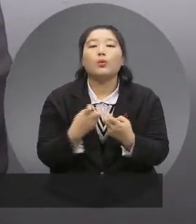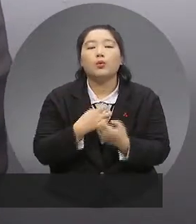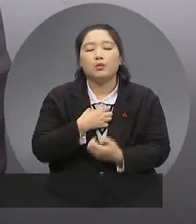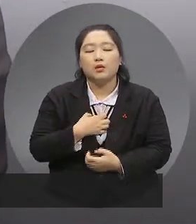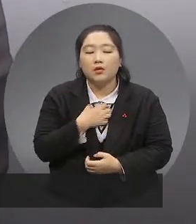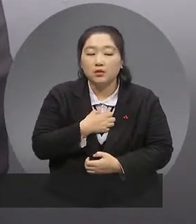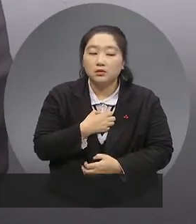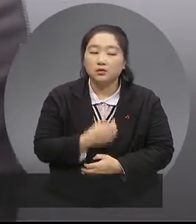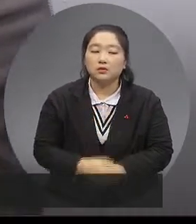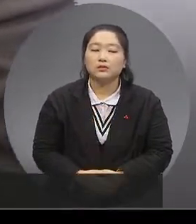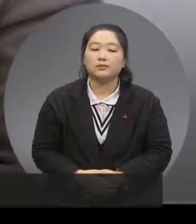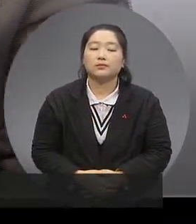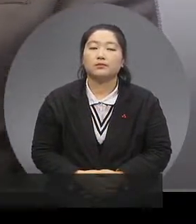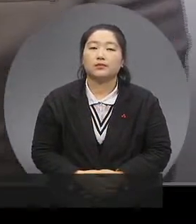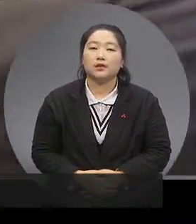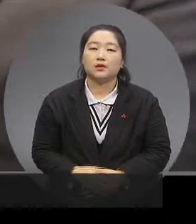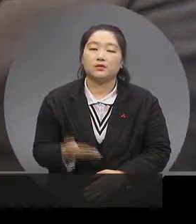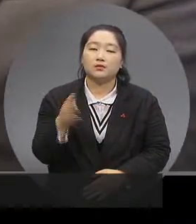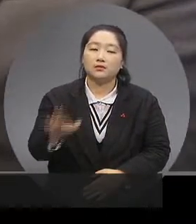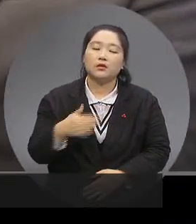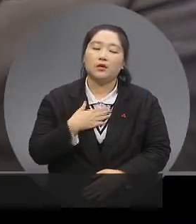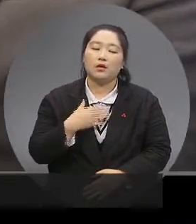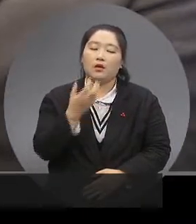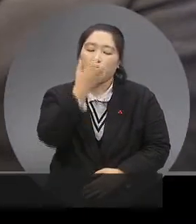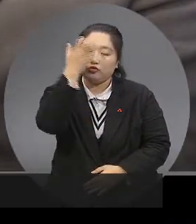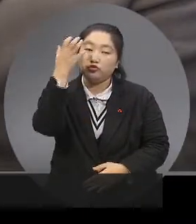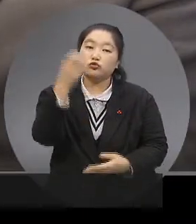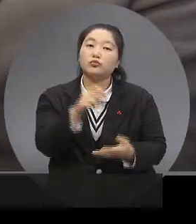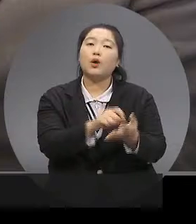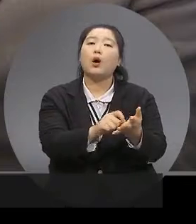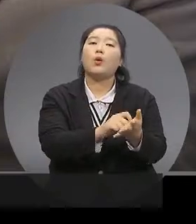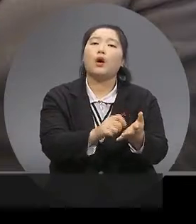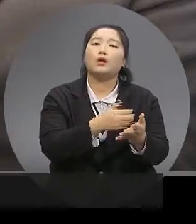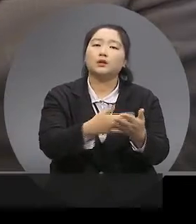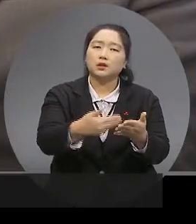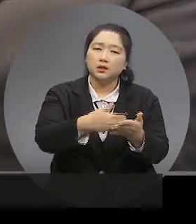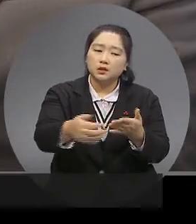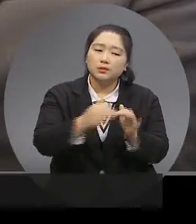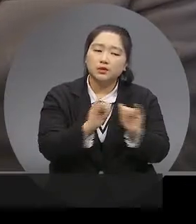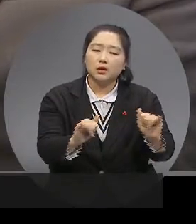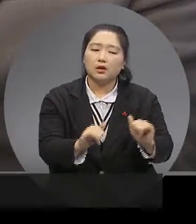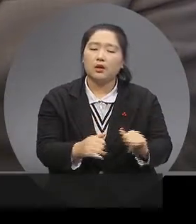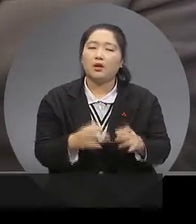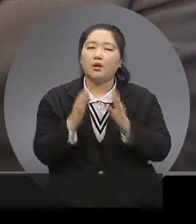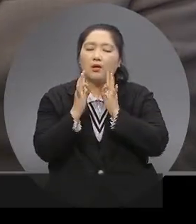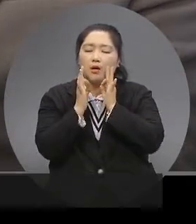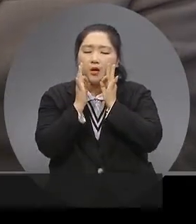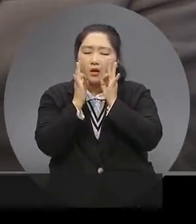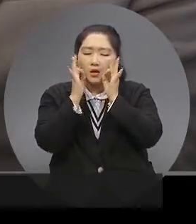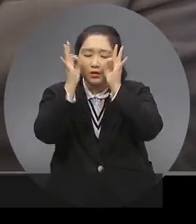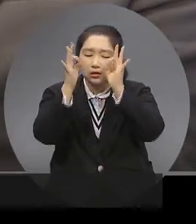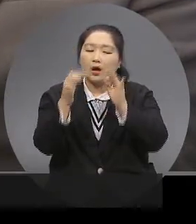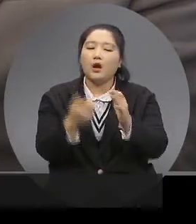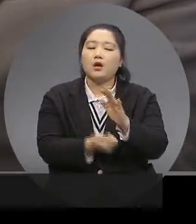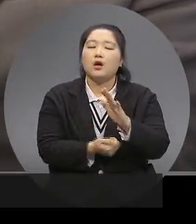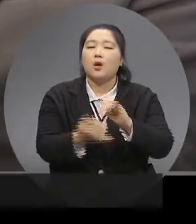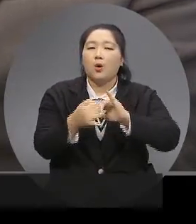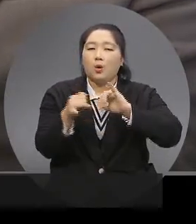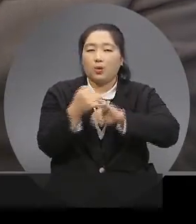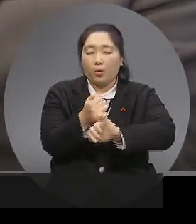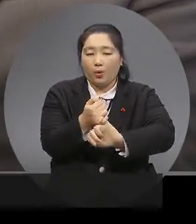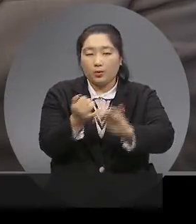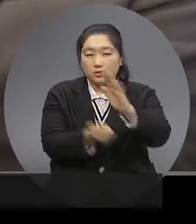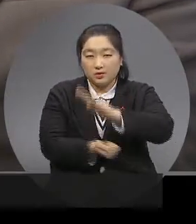살겠어? 그 정도였습니다. 근데 뭐 제 꿈이라서요. 네, 노력 열심히 해서